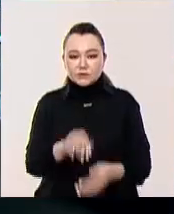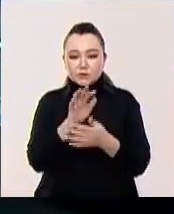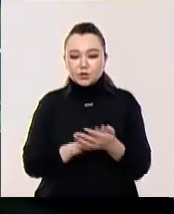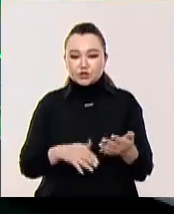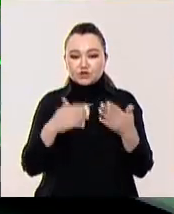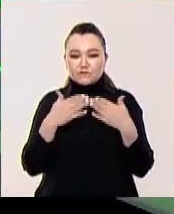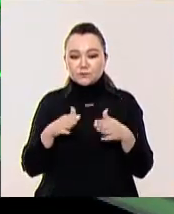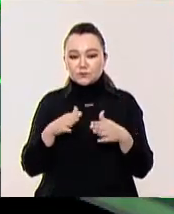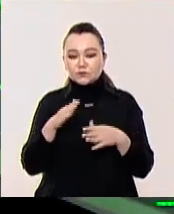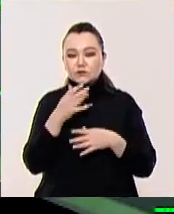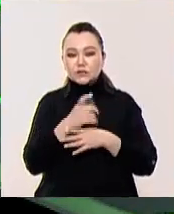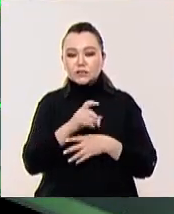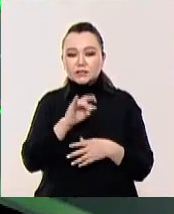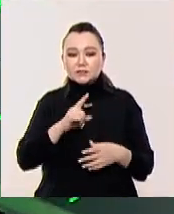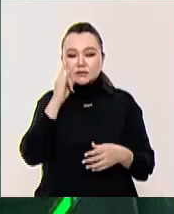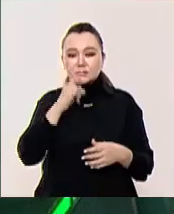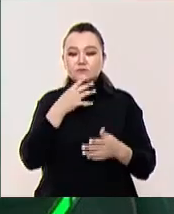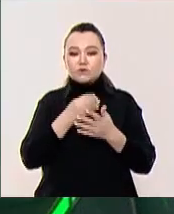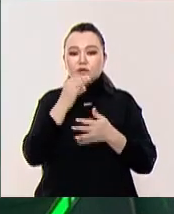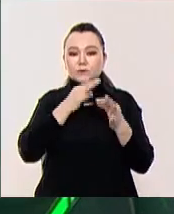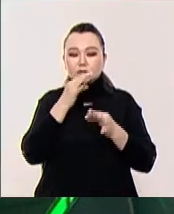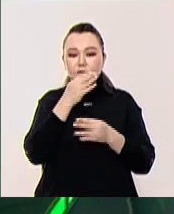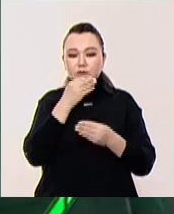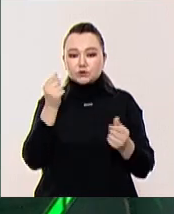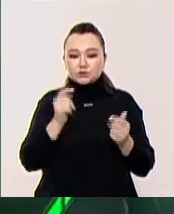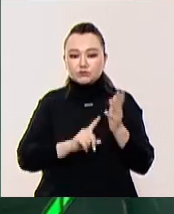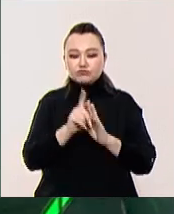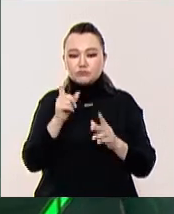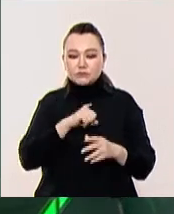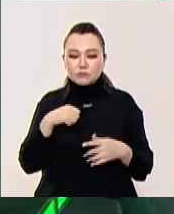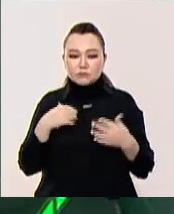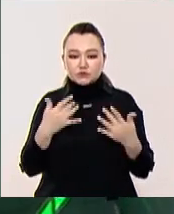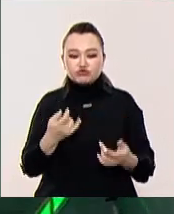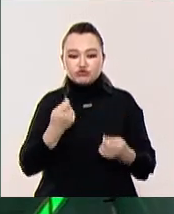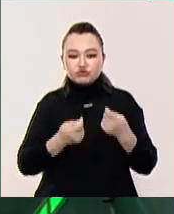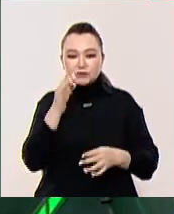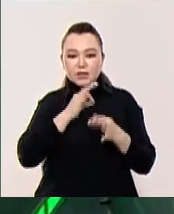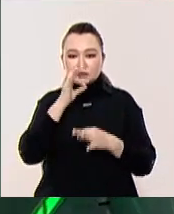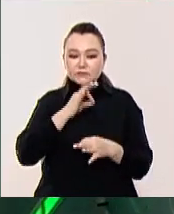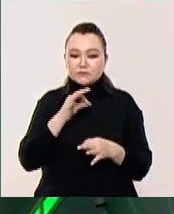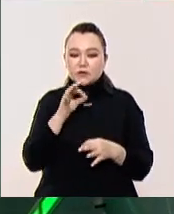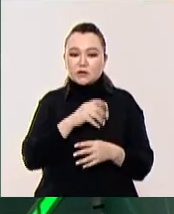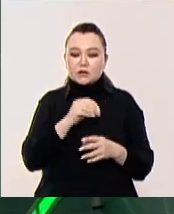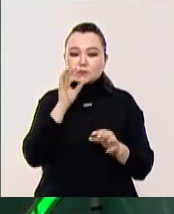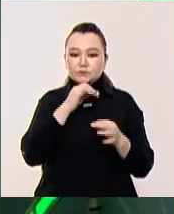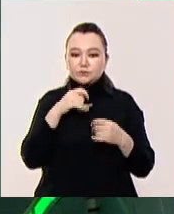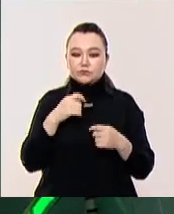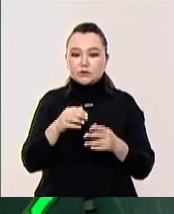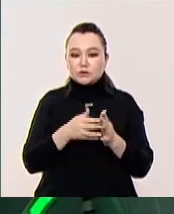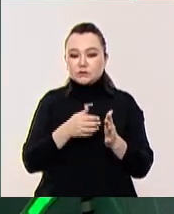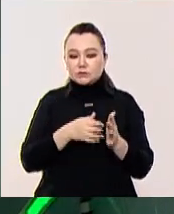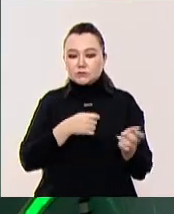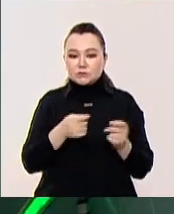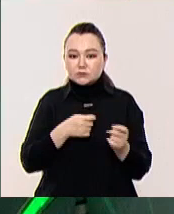Продолжаем информбюро. Из казахстанских аптек стали исчезать самые востребованные дешевые лекарства. Провизоры объясняют это отсутствием